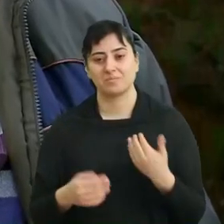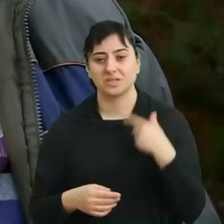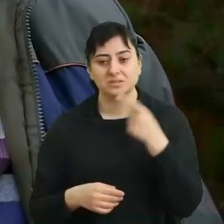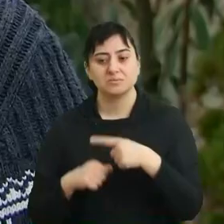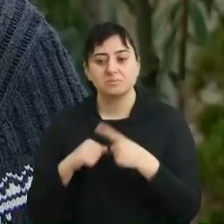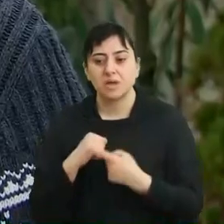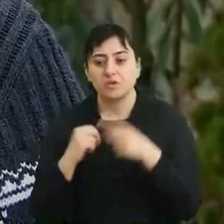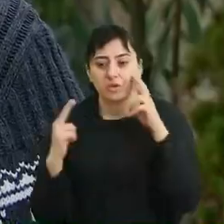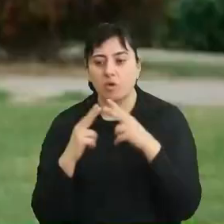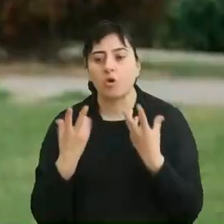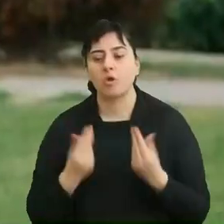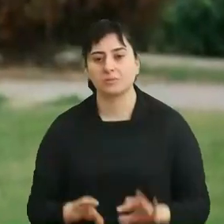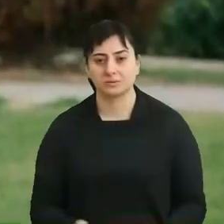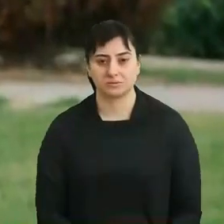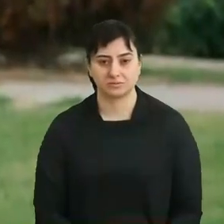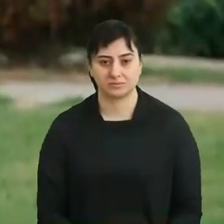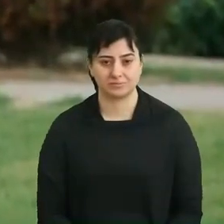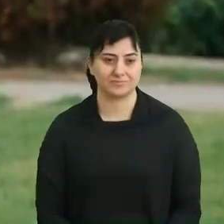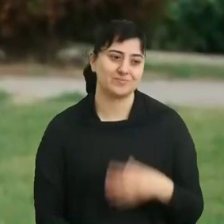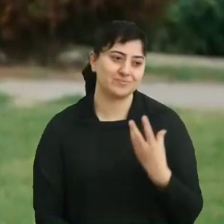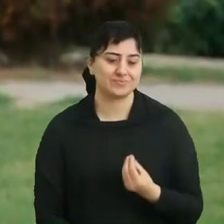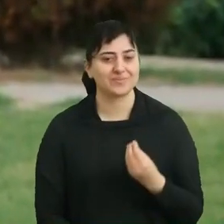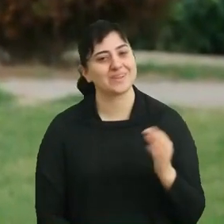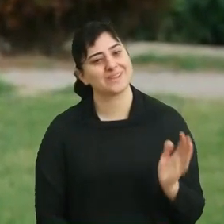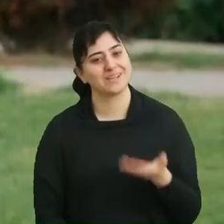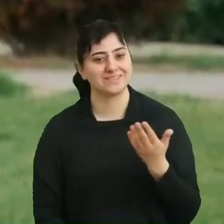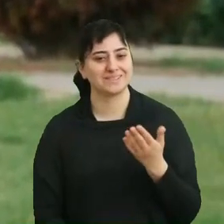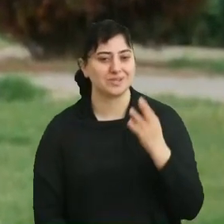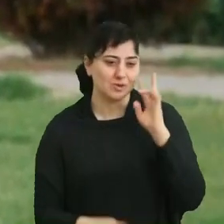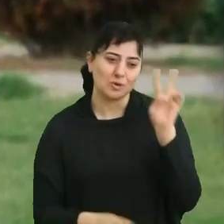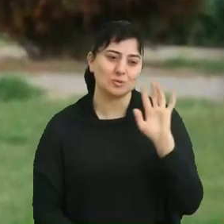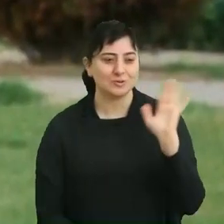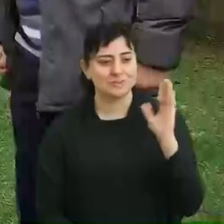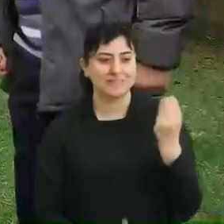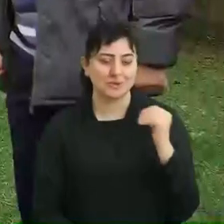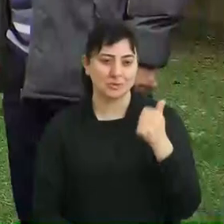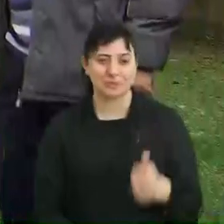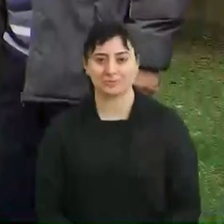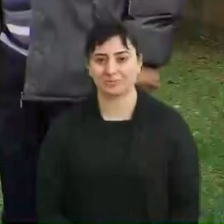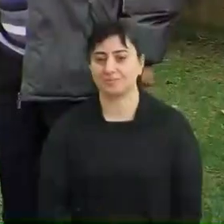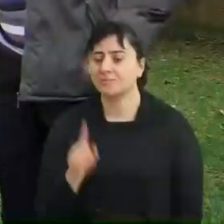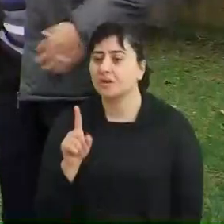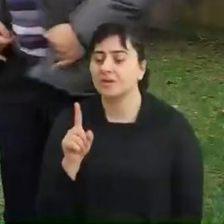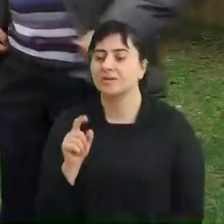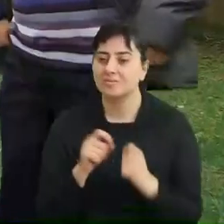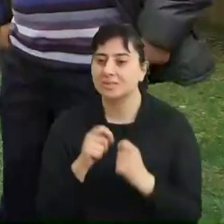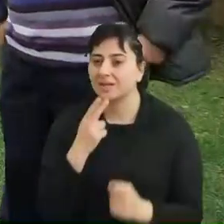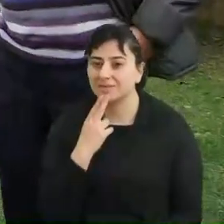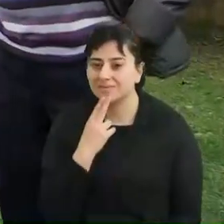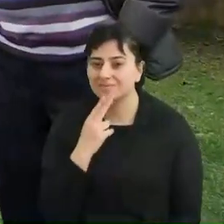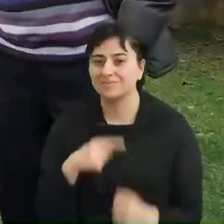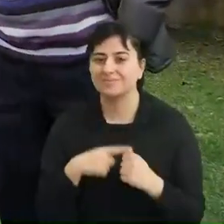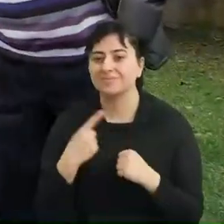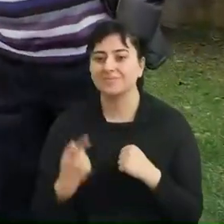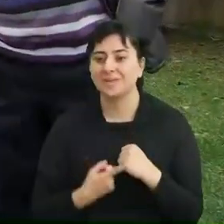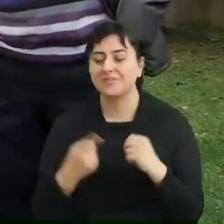sizi bir hafta göremeyeceğim. Evet, neyse. Görüşürüz, iyi günler. Başak Hanım, bir